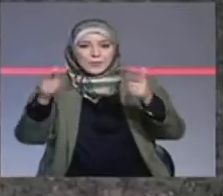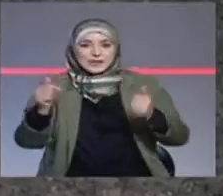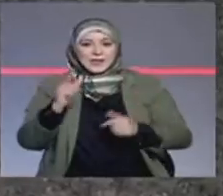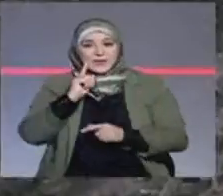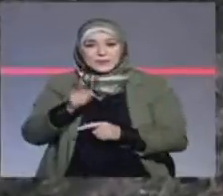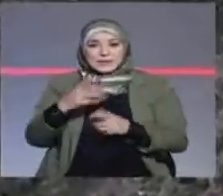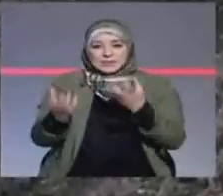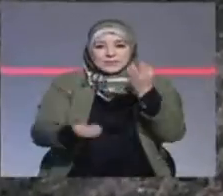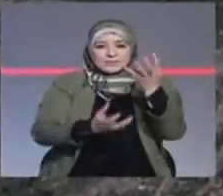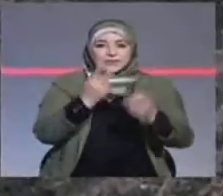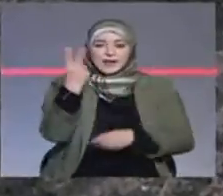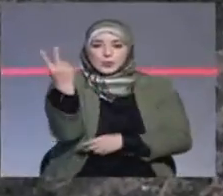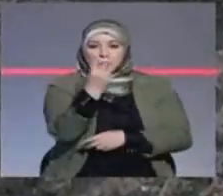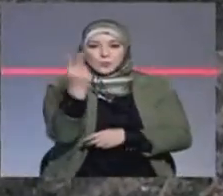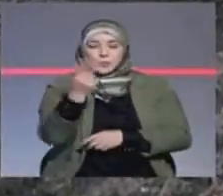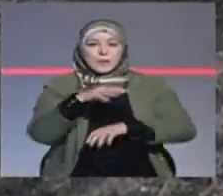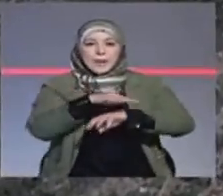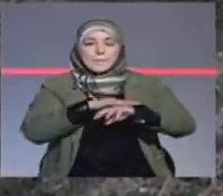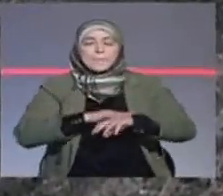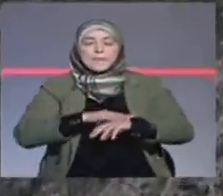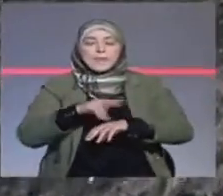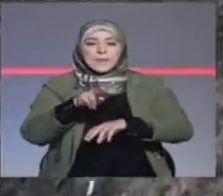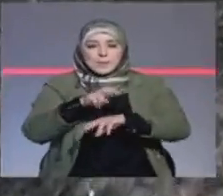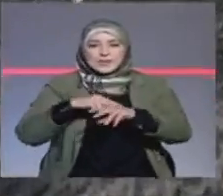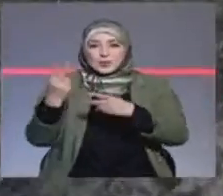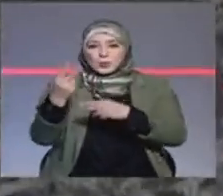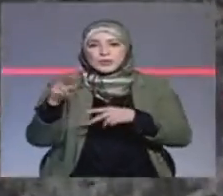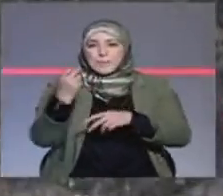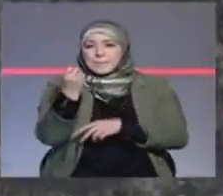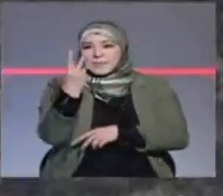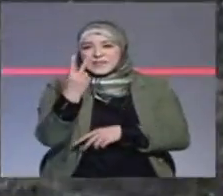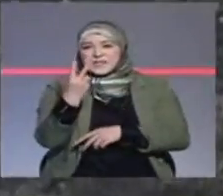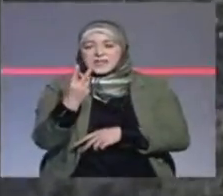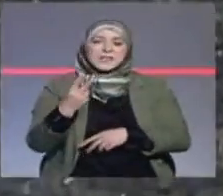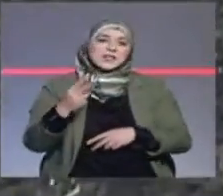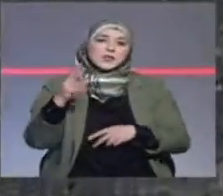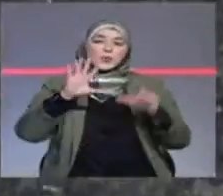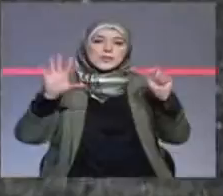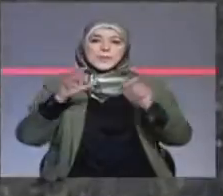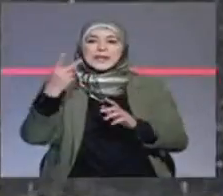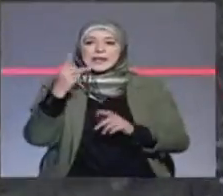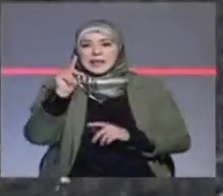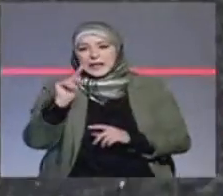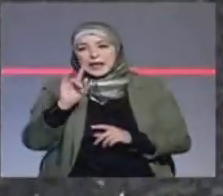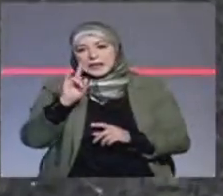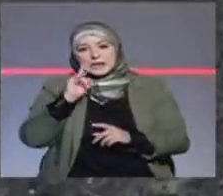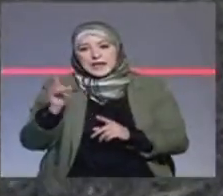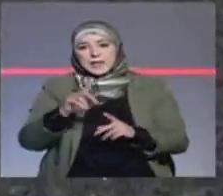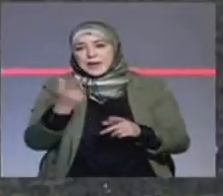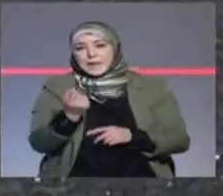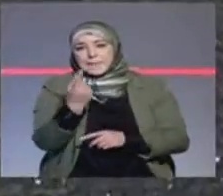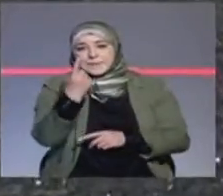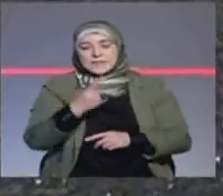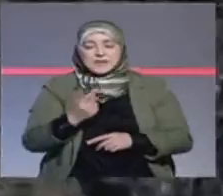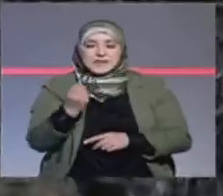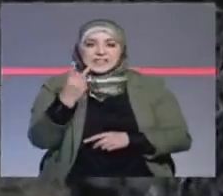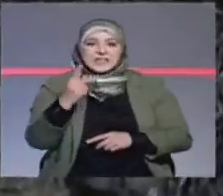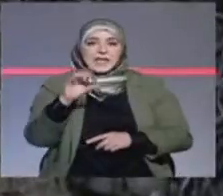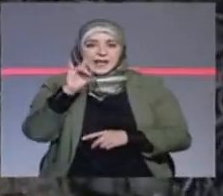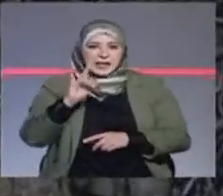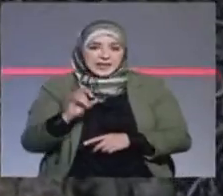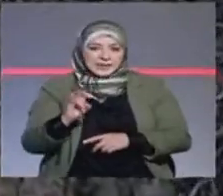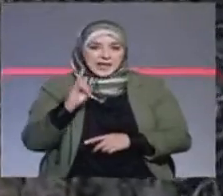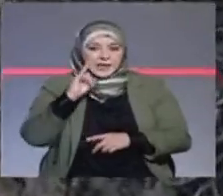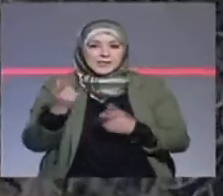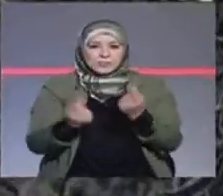أتى حريقان بمعتمدية لوكريب على مساحة 270 هكتار، منها قرابة 200 هكتار من الحبوب،